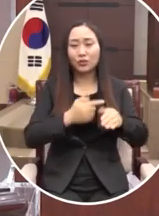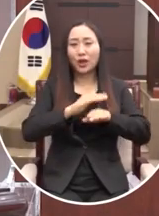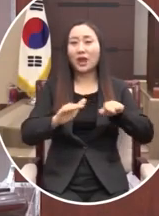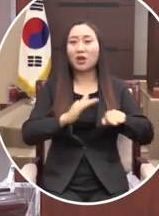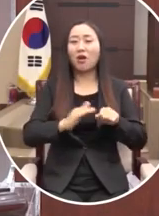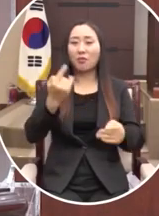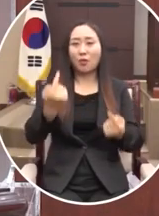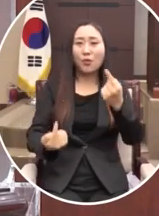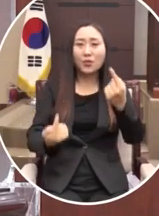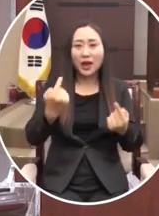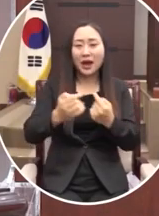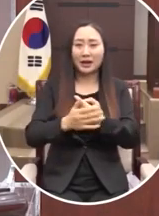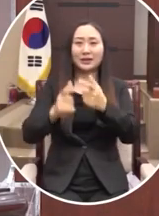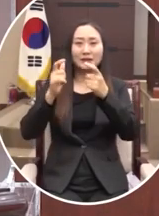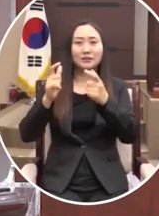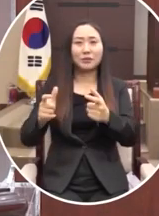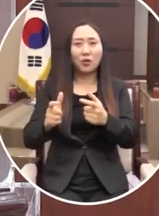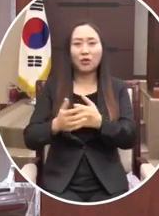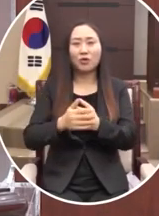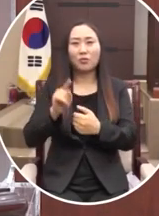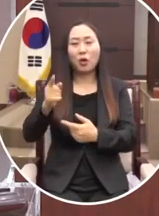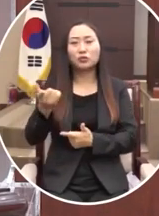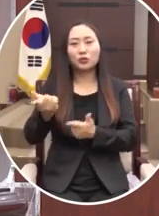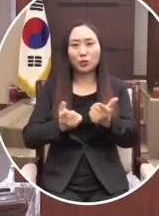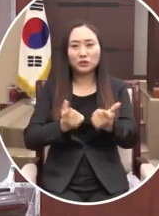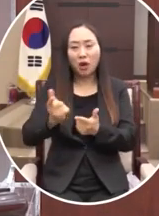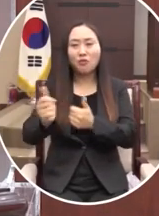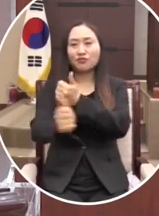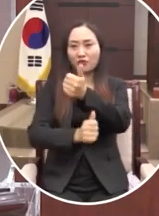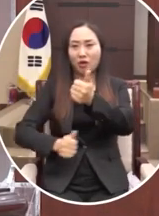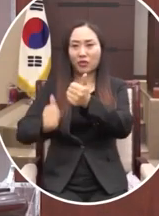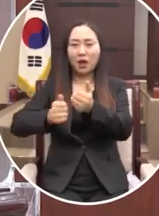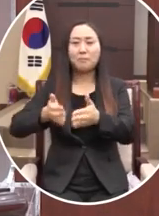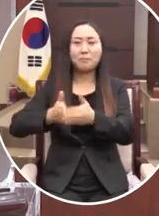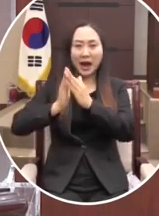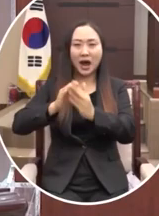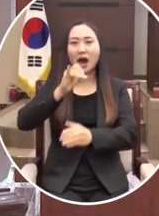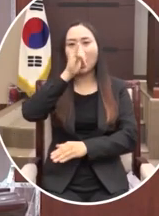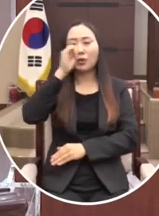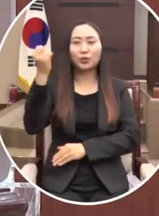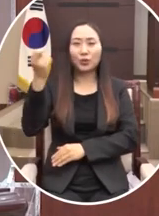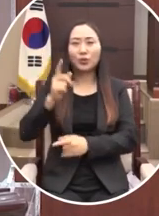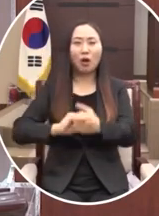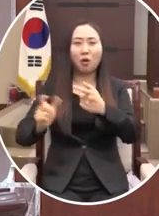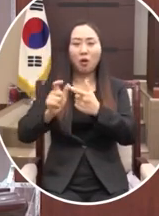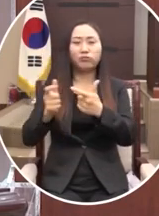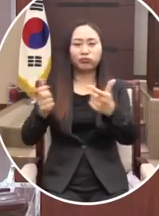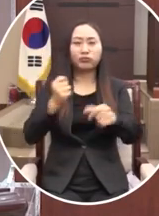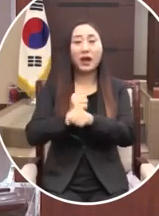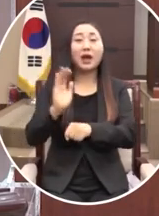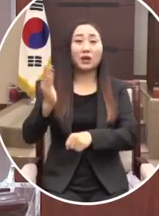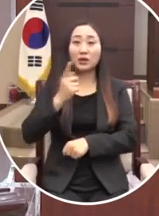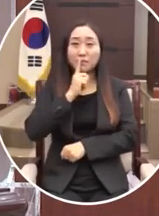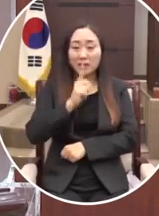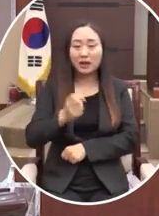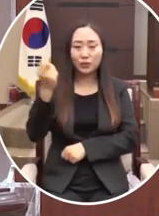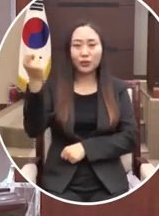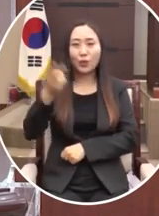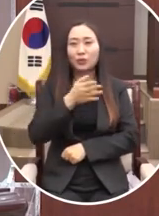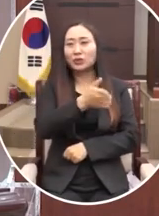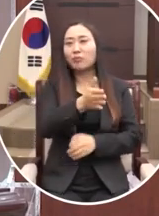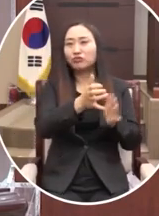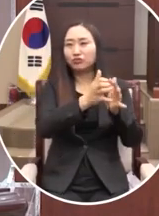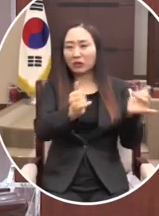해결보다는 지자체 내에 분쟁조정위원회 강화 및 활성화할 것, 그리고